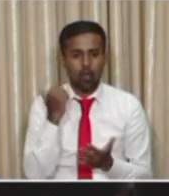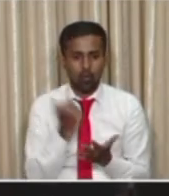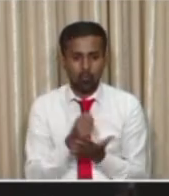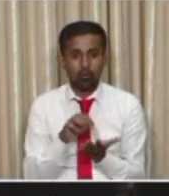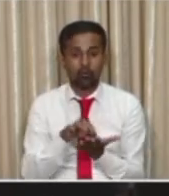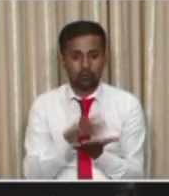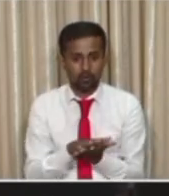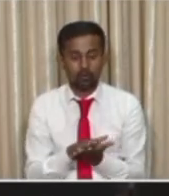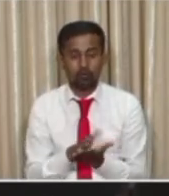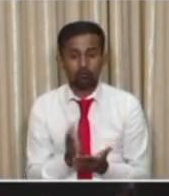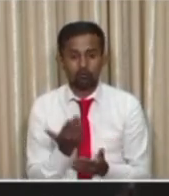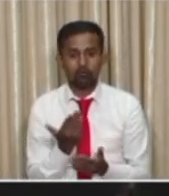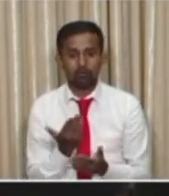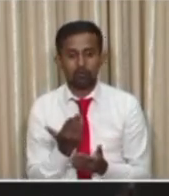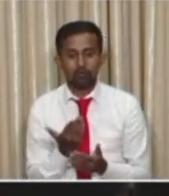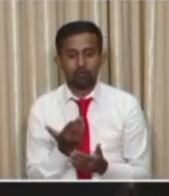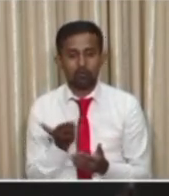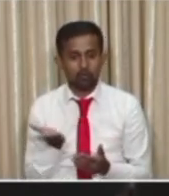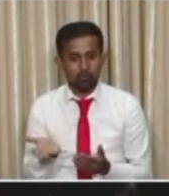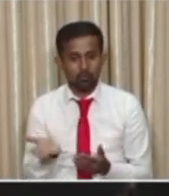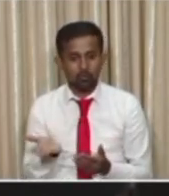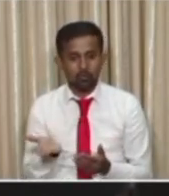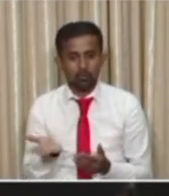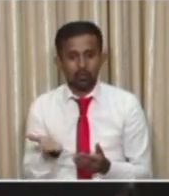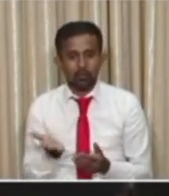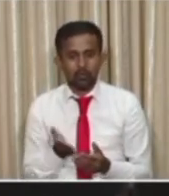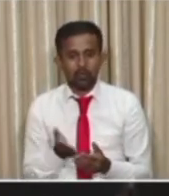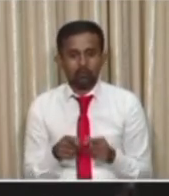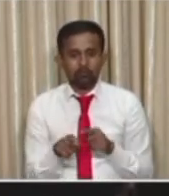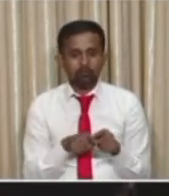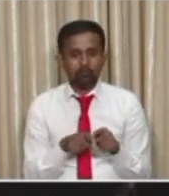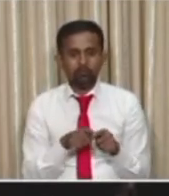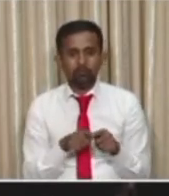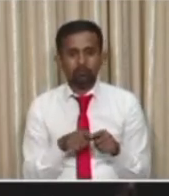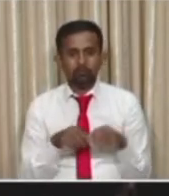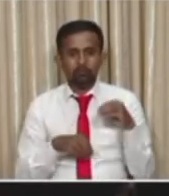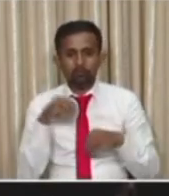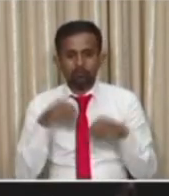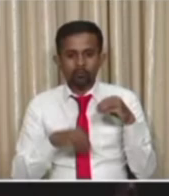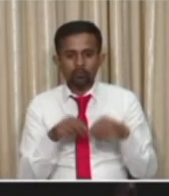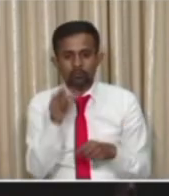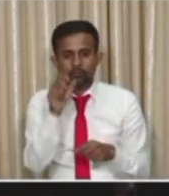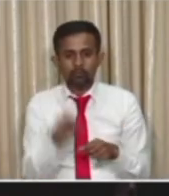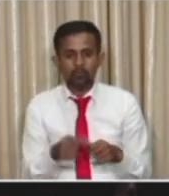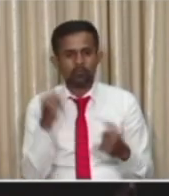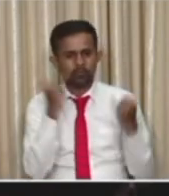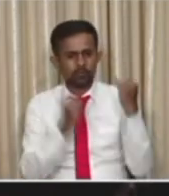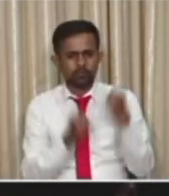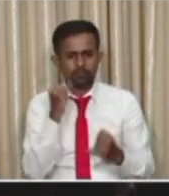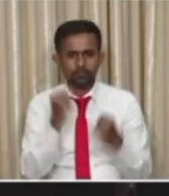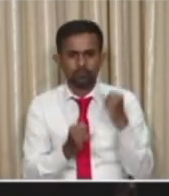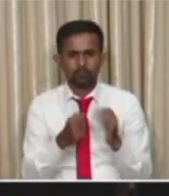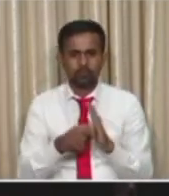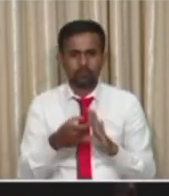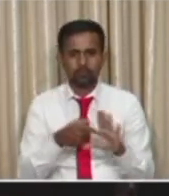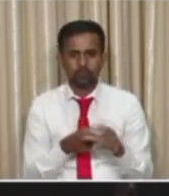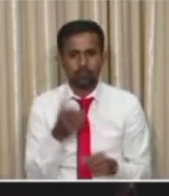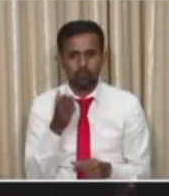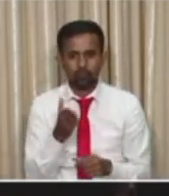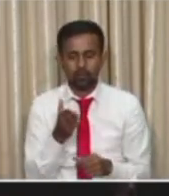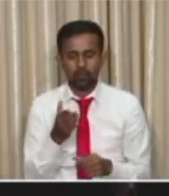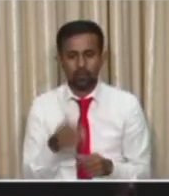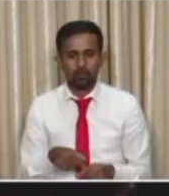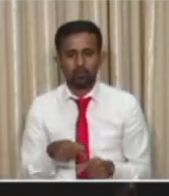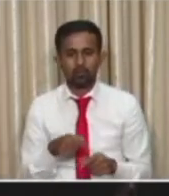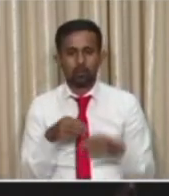அரசியல் செய்கிறவர்கள் இதனை சாதகமாக பயன்படுத்தி இவ்வாறான ஒரு சட்டம் கொண்டு வரப்படுகிற போது அதை வைத்து அரசியல் காய் நகர்த்த தொடங்கி இருக்கின்றார்கள். உண்மையில்